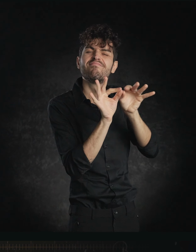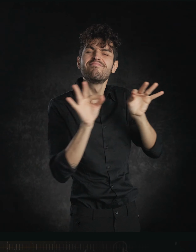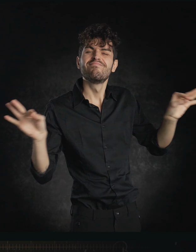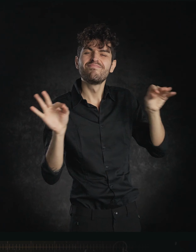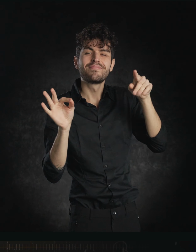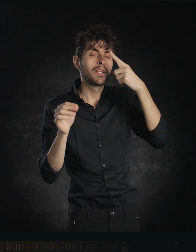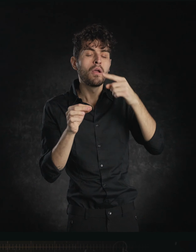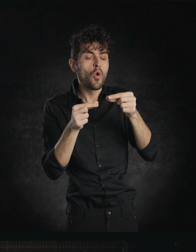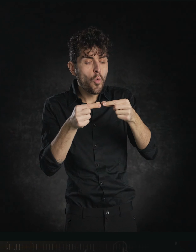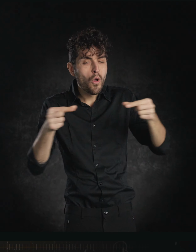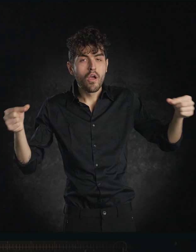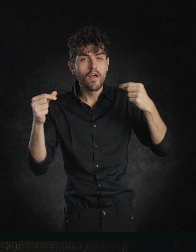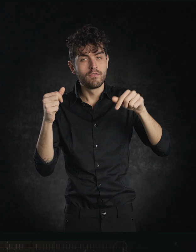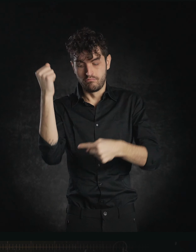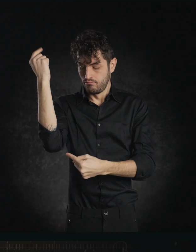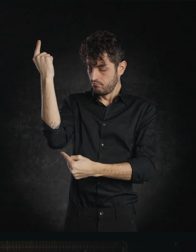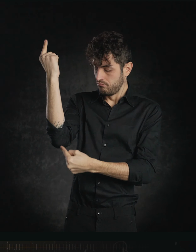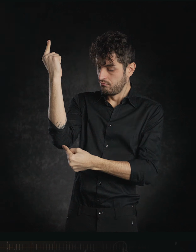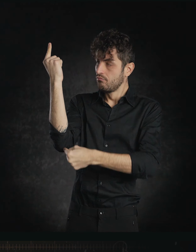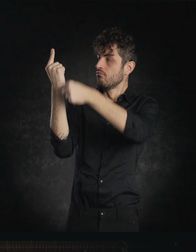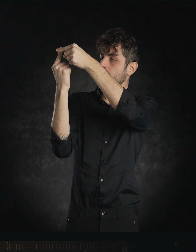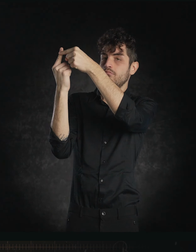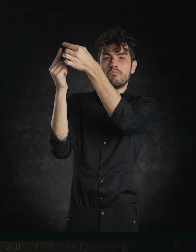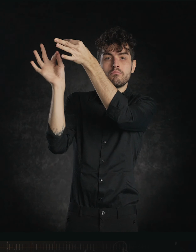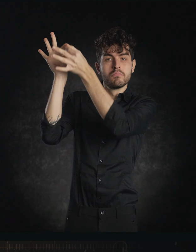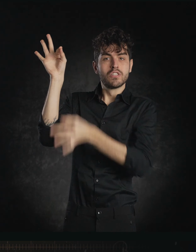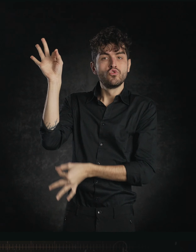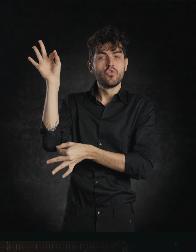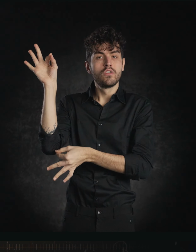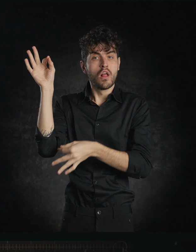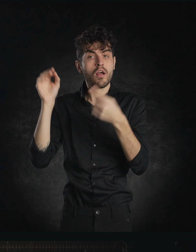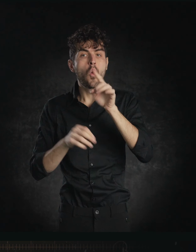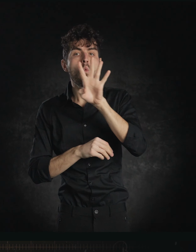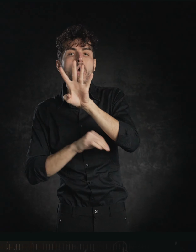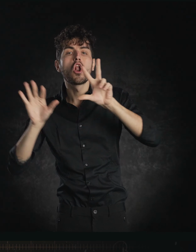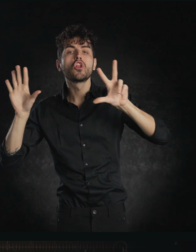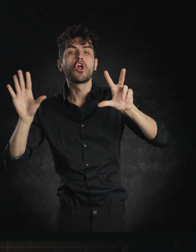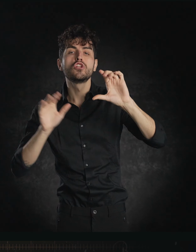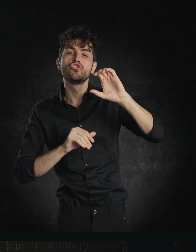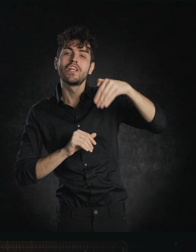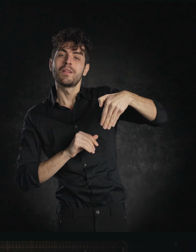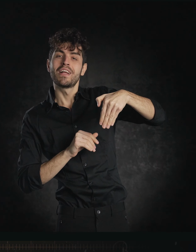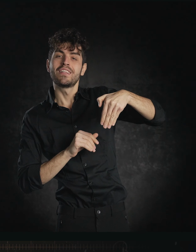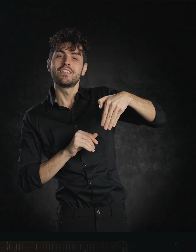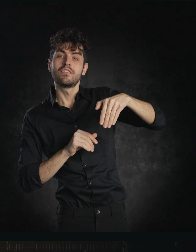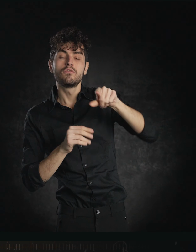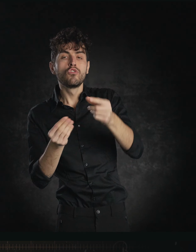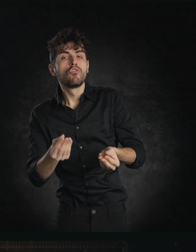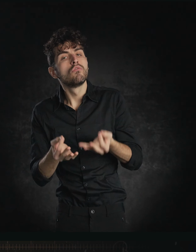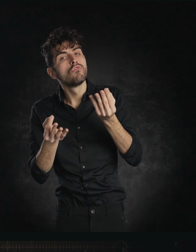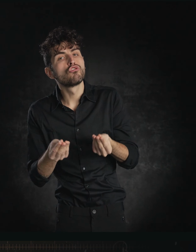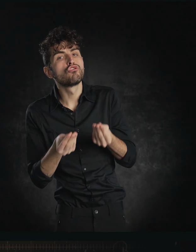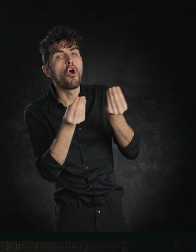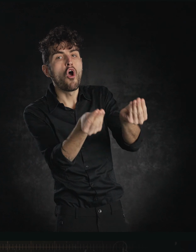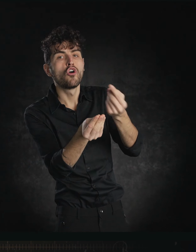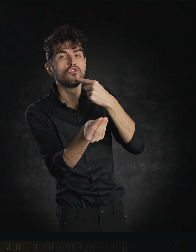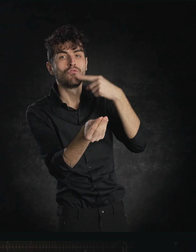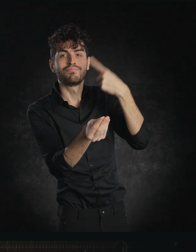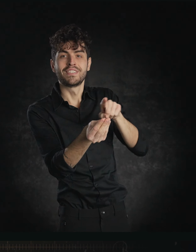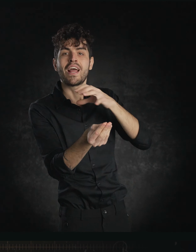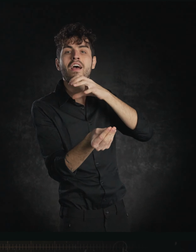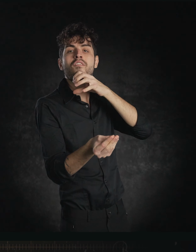come facciamo noi ma il cubito che era la distanza tra il gomito e l'indice e che veniva calcolata in 48 centimetri. Ebbene